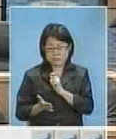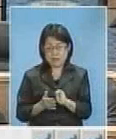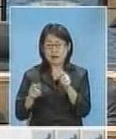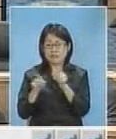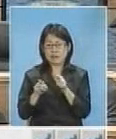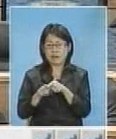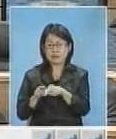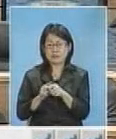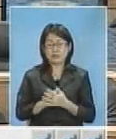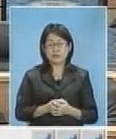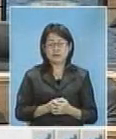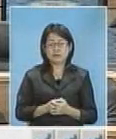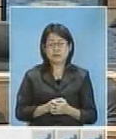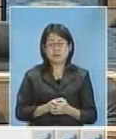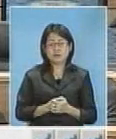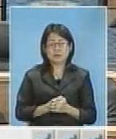ราเดียวกันคือ